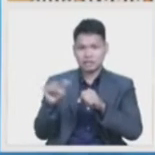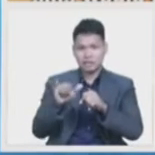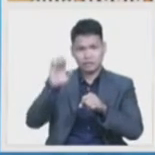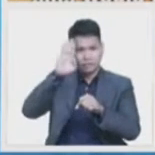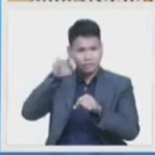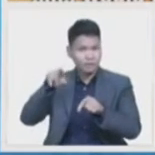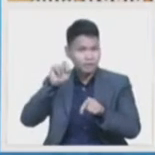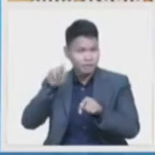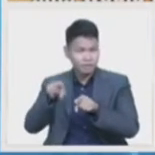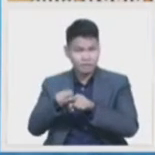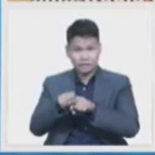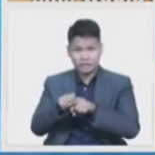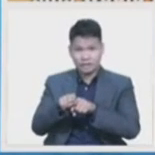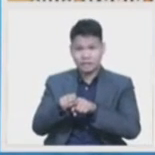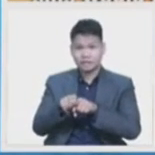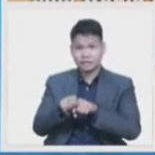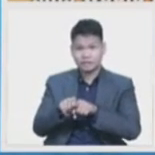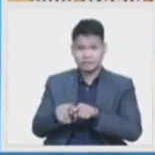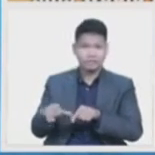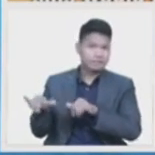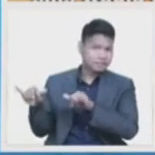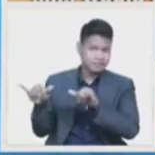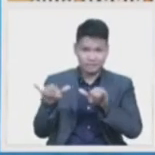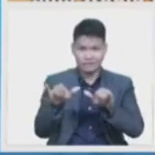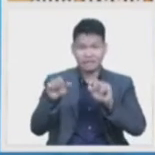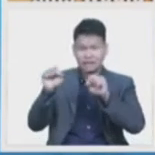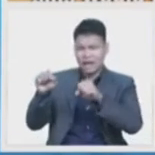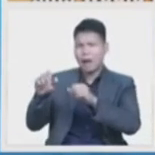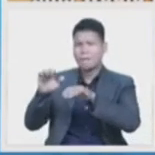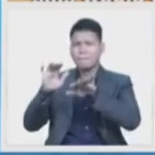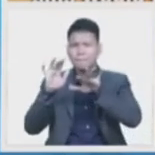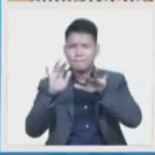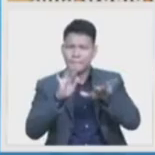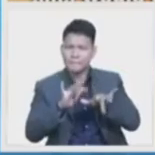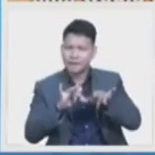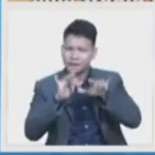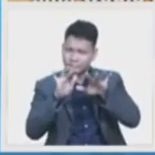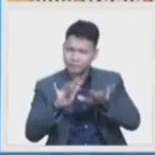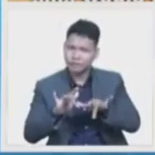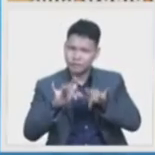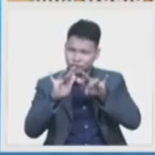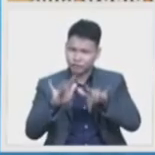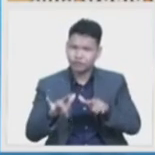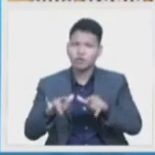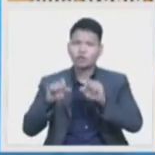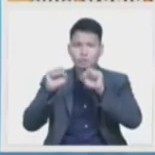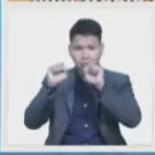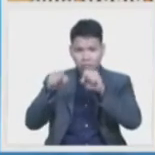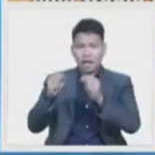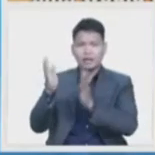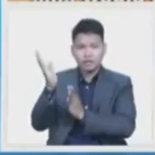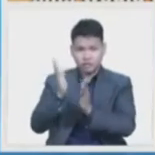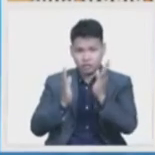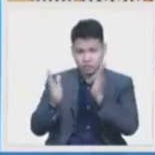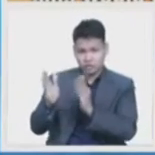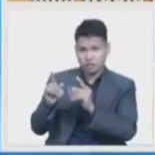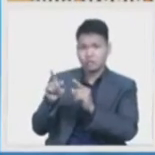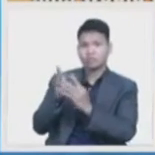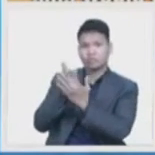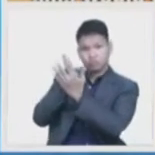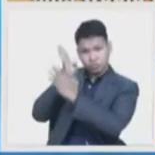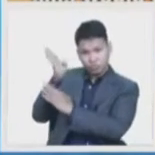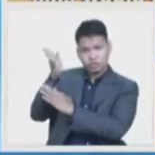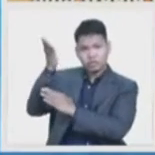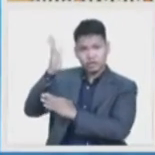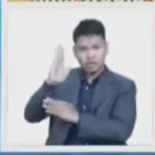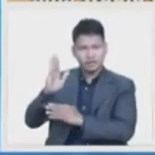maluluyon o kasaligan nga saserdote diha sa pagpangalagad alang sa Dios." Mga